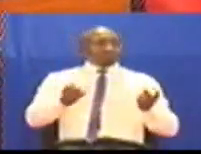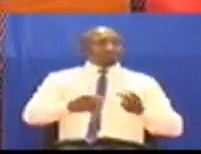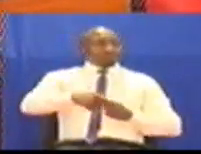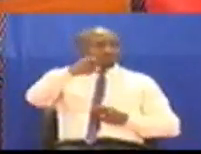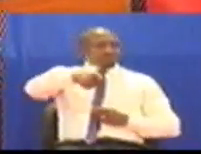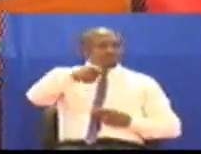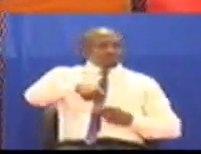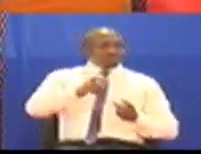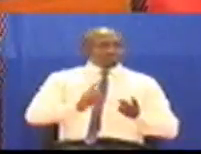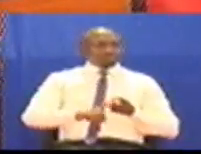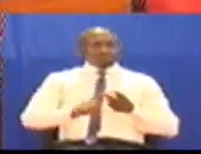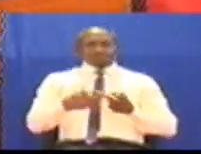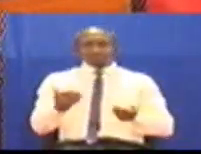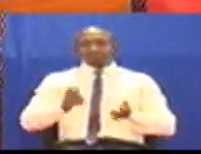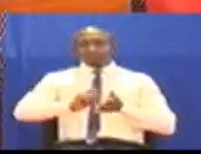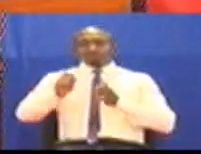niwapongeze makatibu wakuu wote,